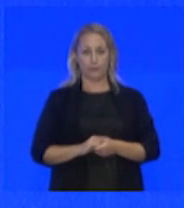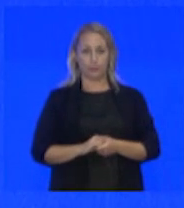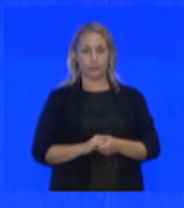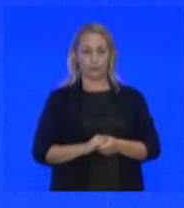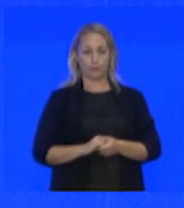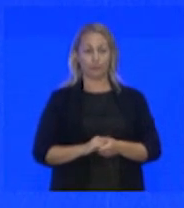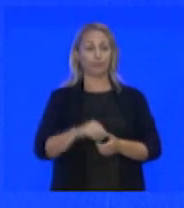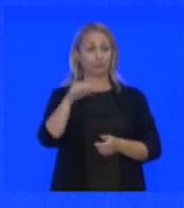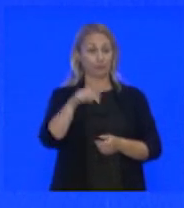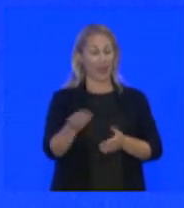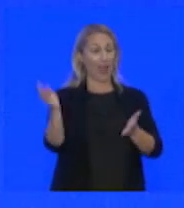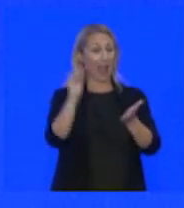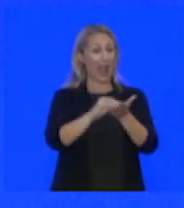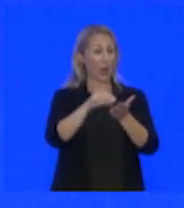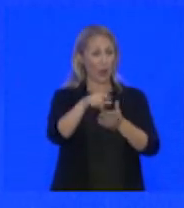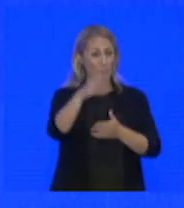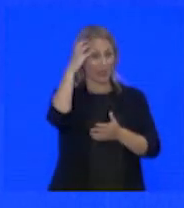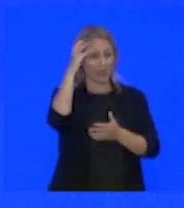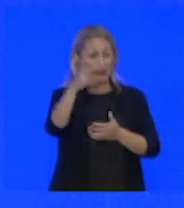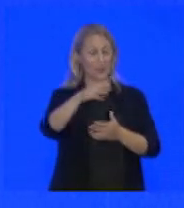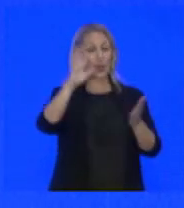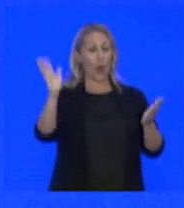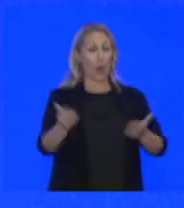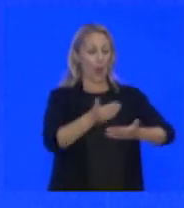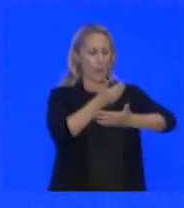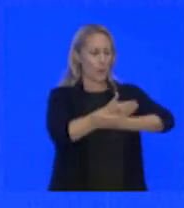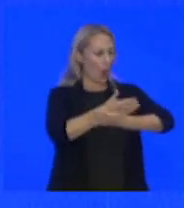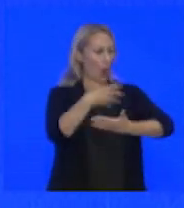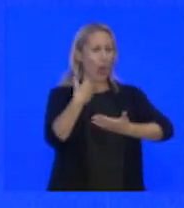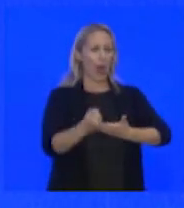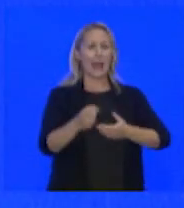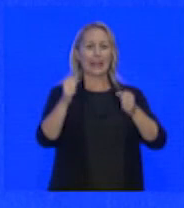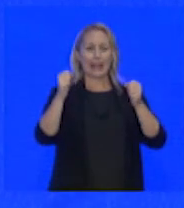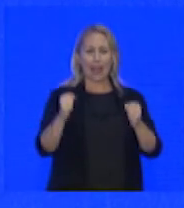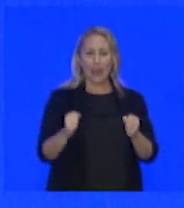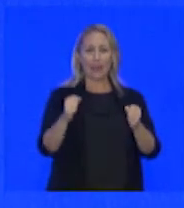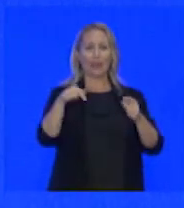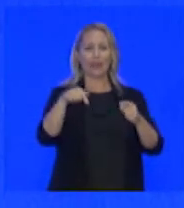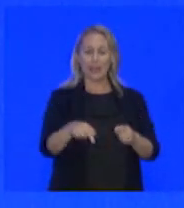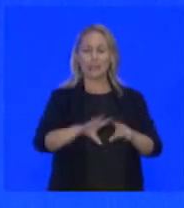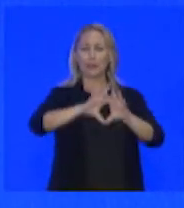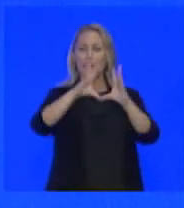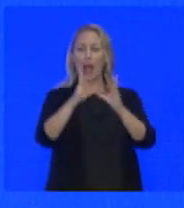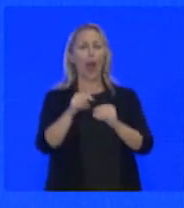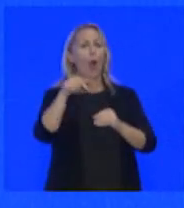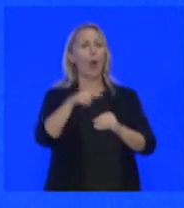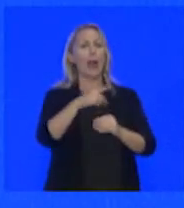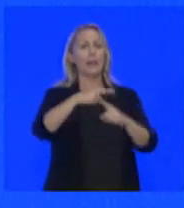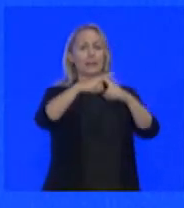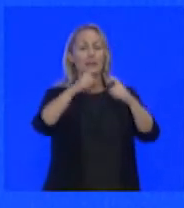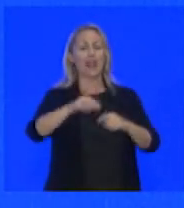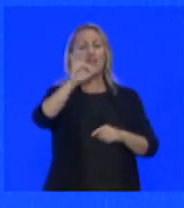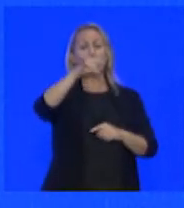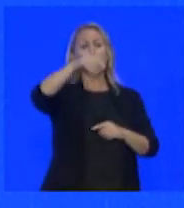Τα βρεφικά είδη, καθώς και τα κράνη και τα παιδικά καθίσματα, μεταπίπτουν στο μειωμένο συντελεστή